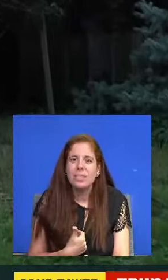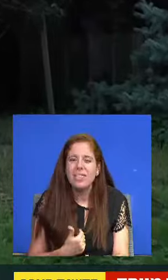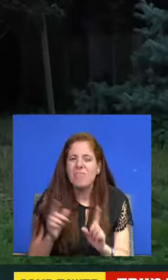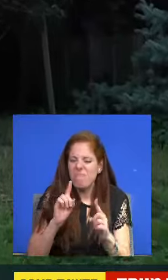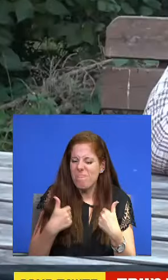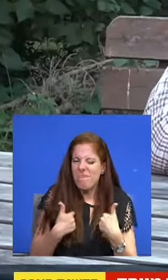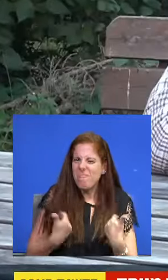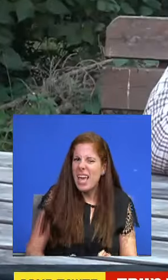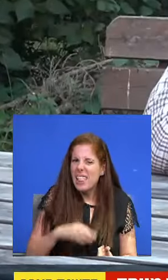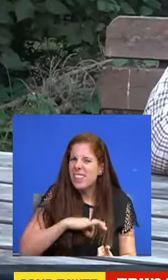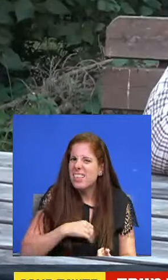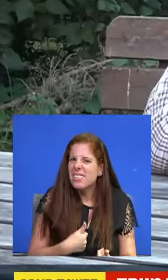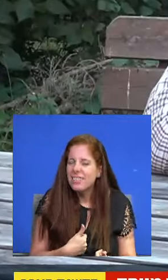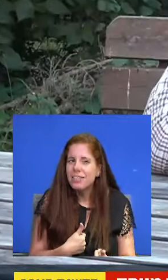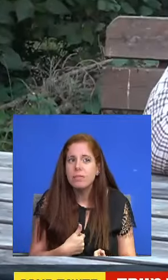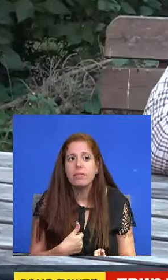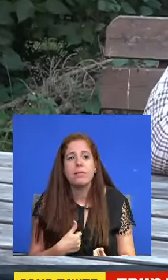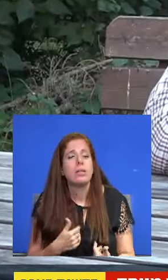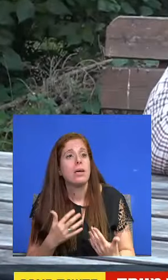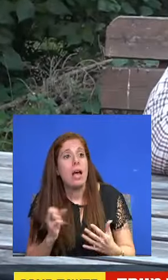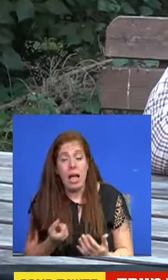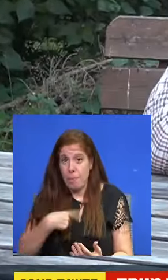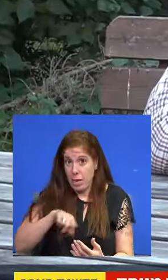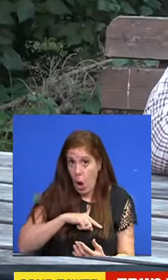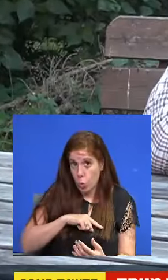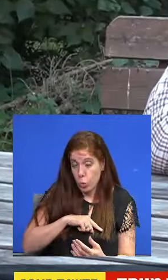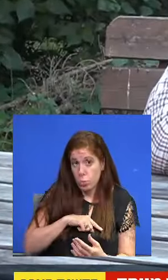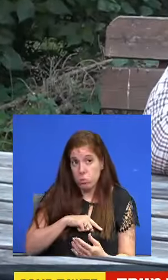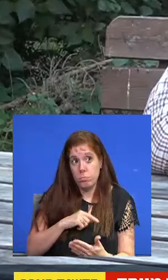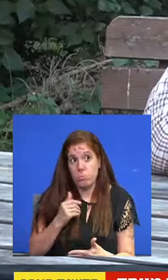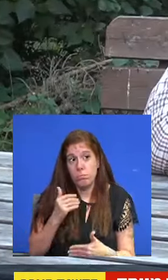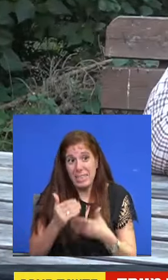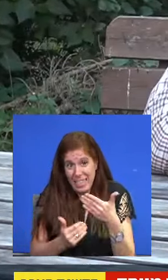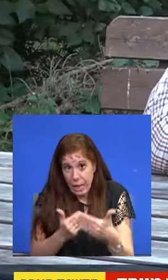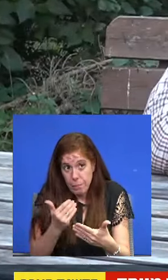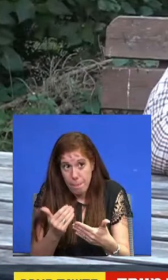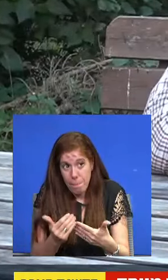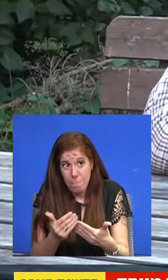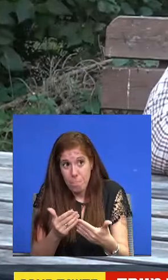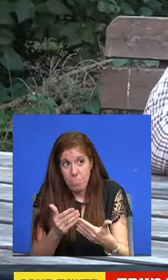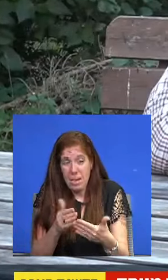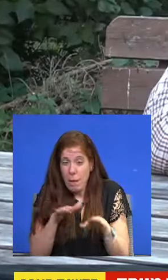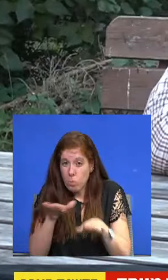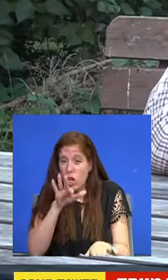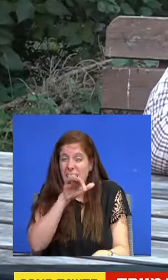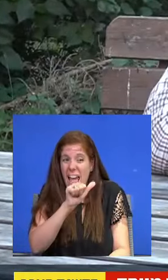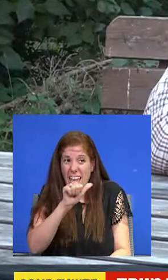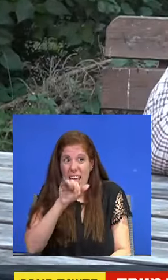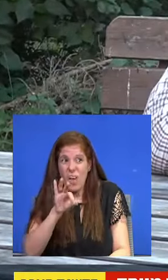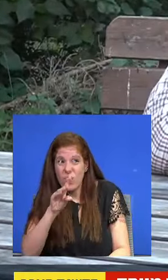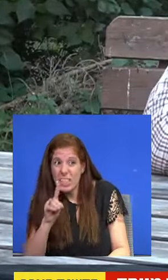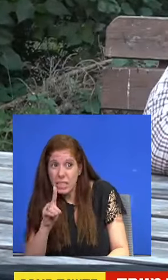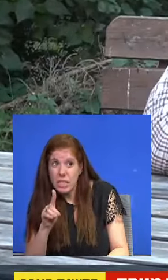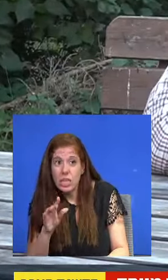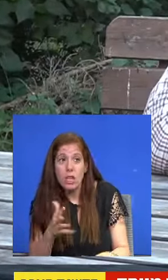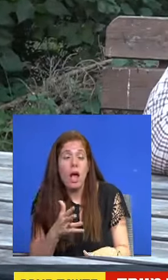bin ich denn? Are we going on the direction of the AfD government or AfD sitting in the government? Do you